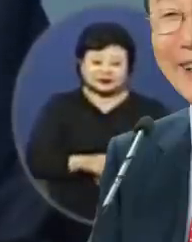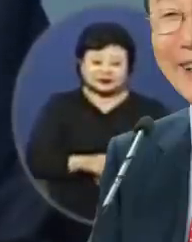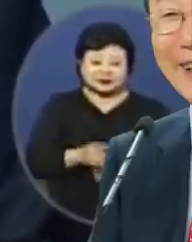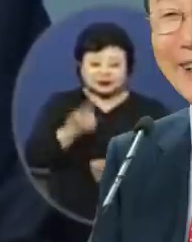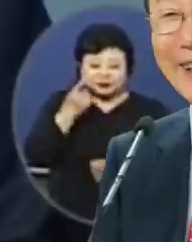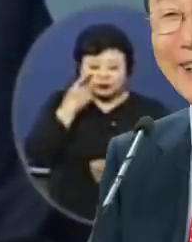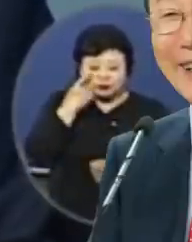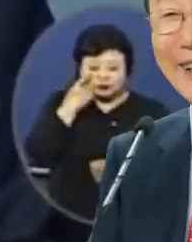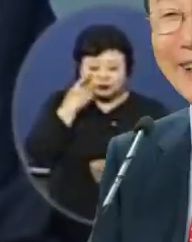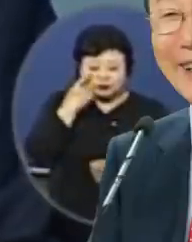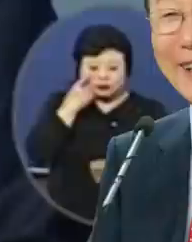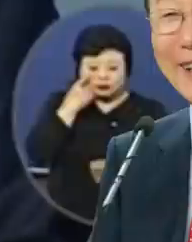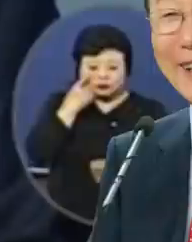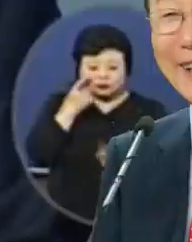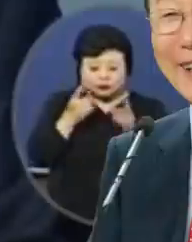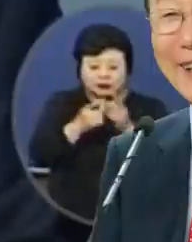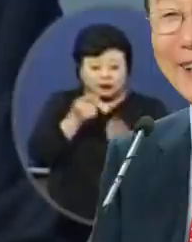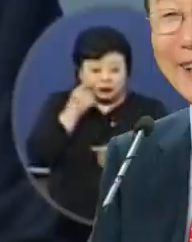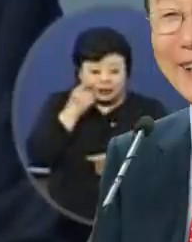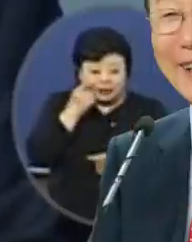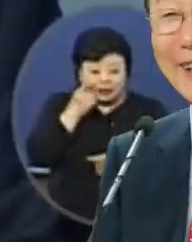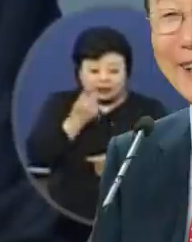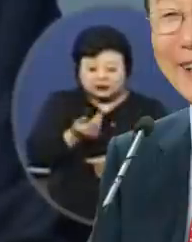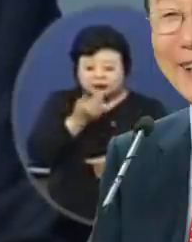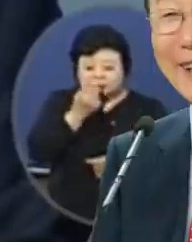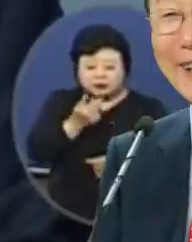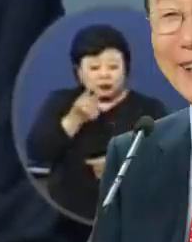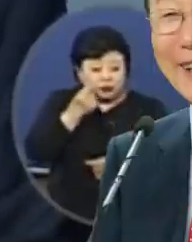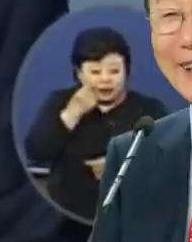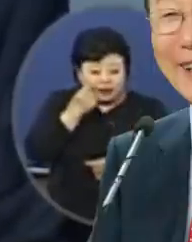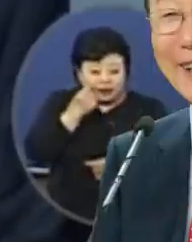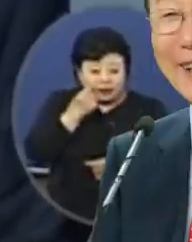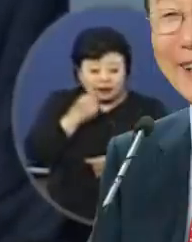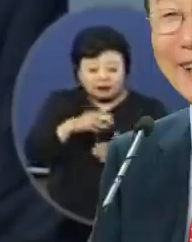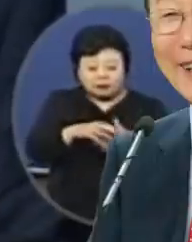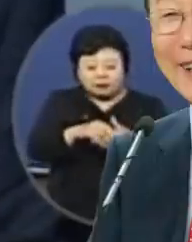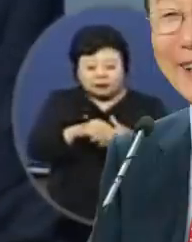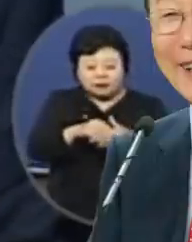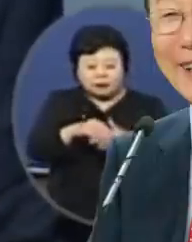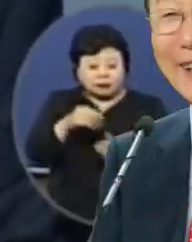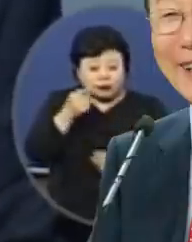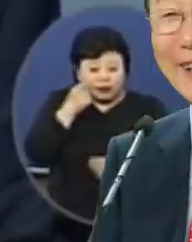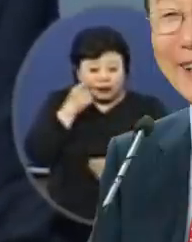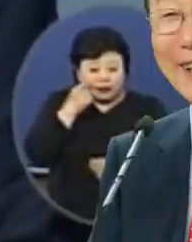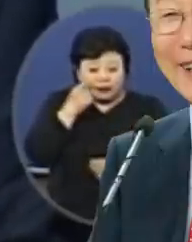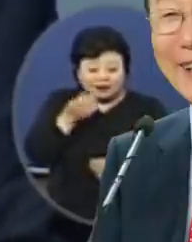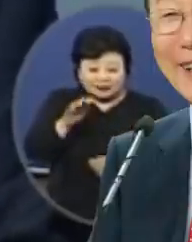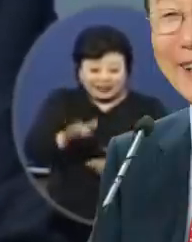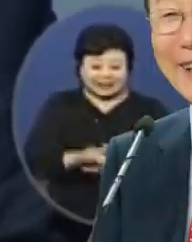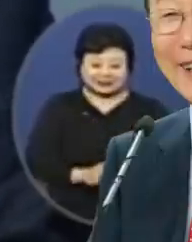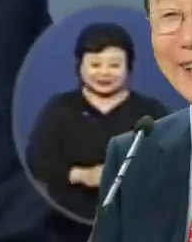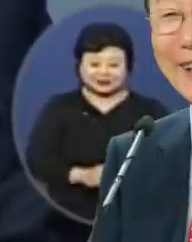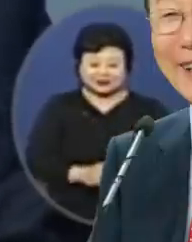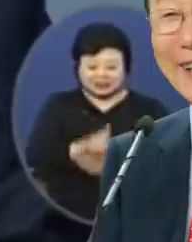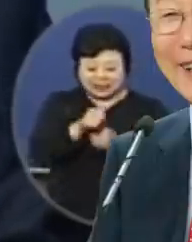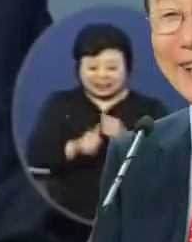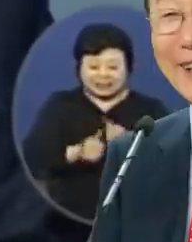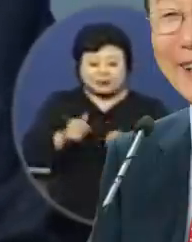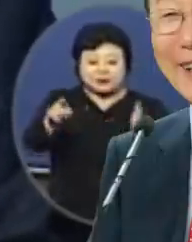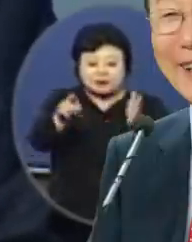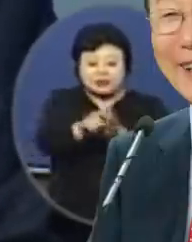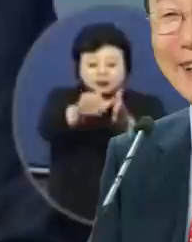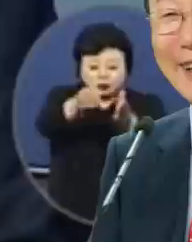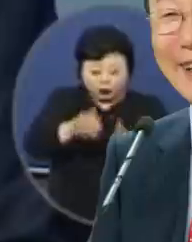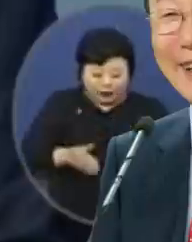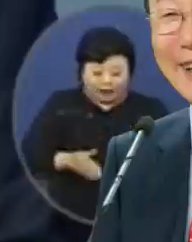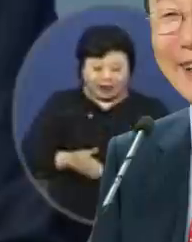시각으로서 만날 수는 없습니다. 하나님을 냄새 맡을 수 없어요. 하나님 손으로 만져볼 수 없습니다. 그러나 하나님은 믿음을